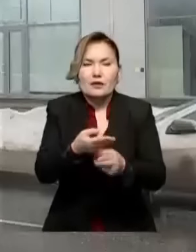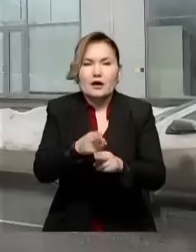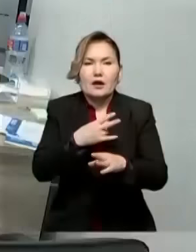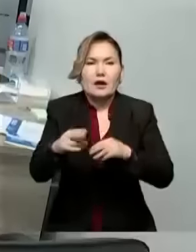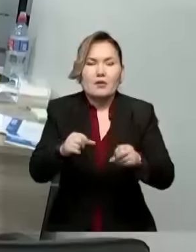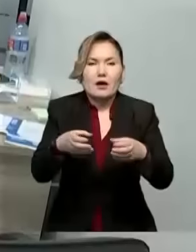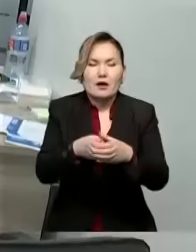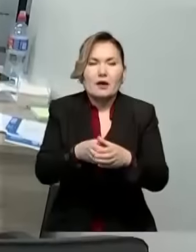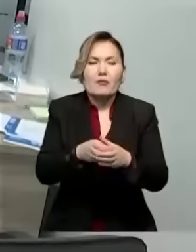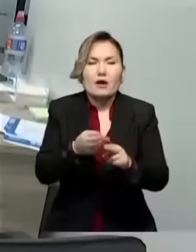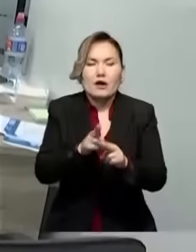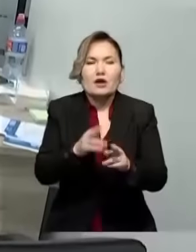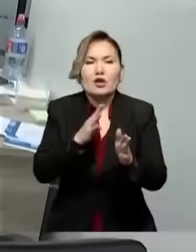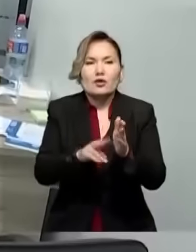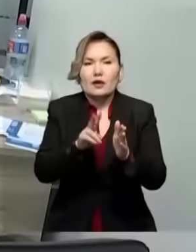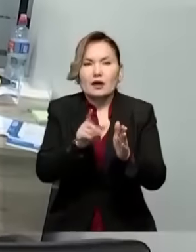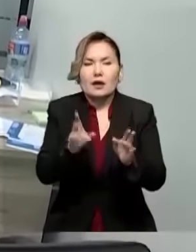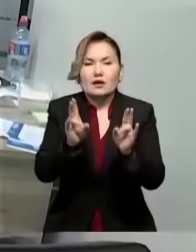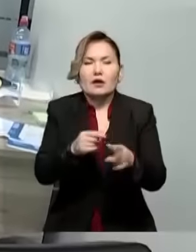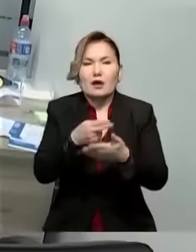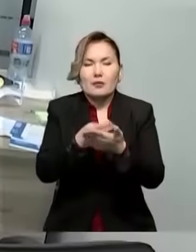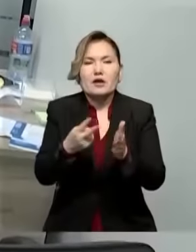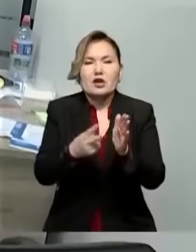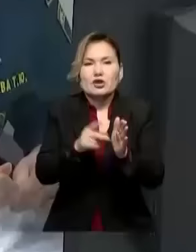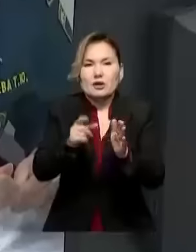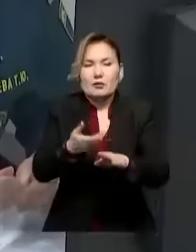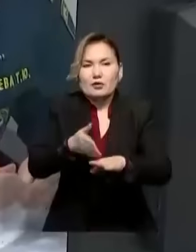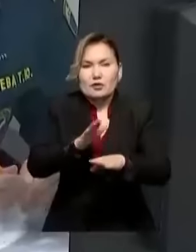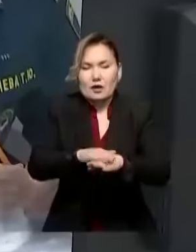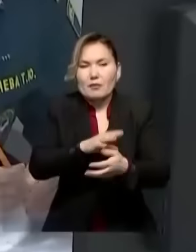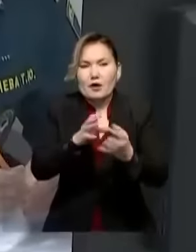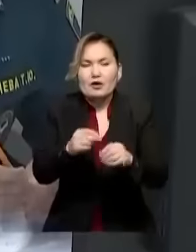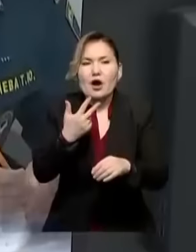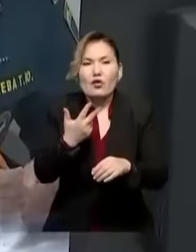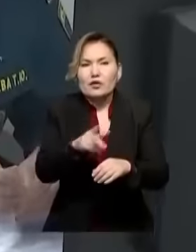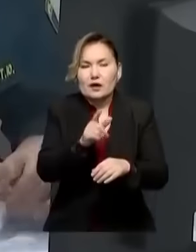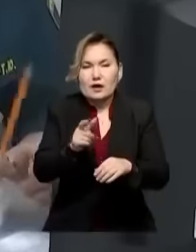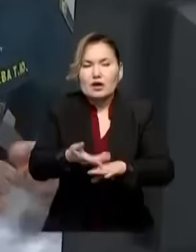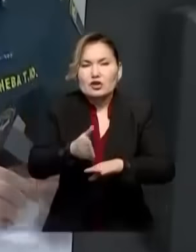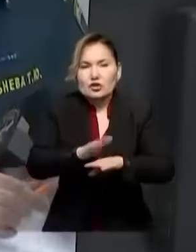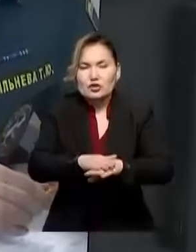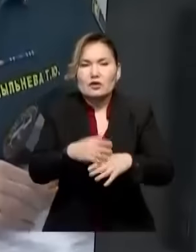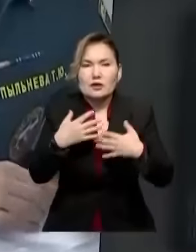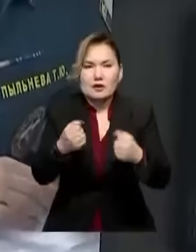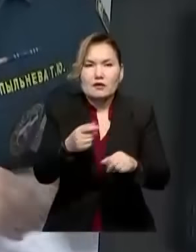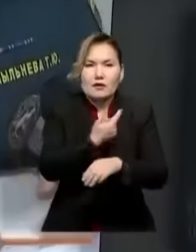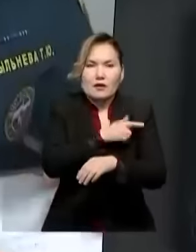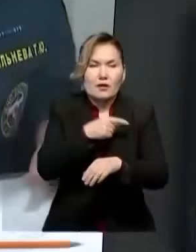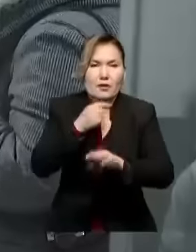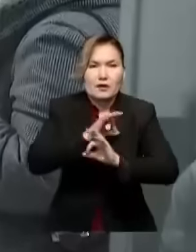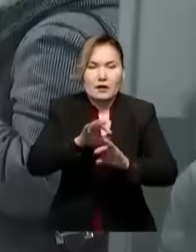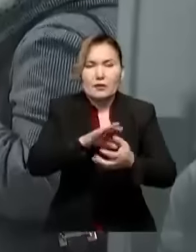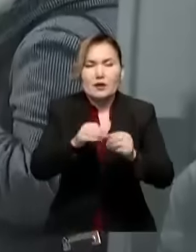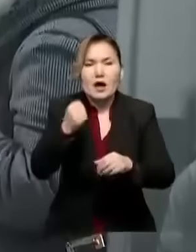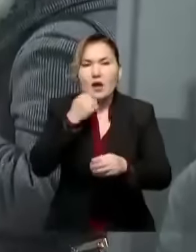жарақат алған 92 адам емделіп жатыр. 7 науқастың жағдайы мүшкіл. Тағы 30-ға жуық адам ауыр халде жатыр, дейді дәрігерлер. Мәскеу